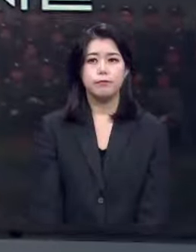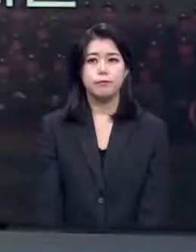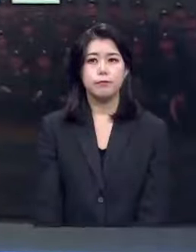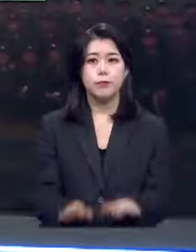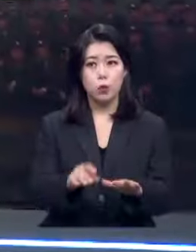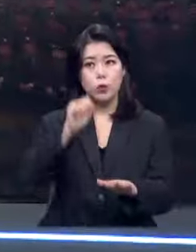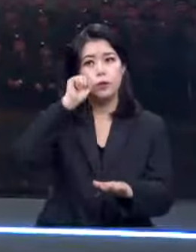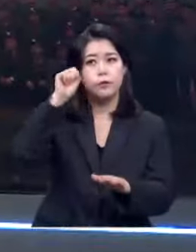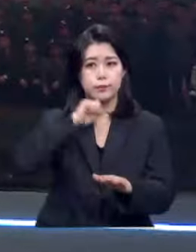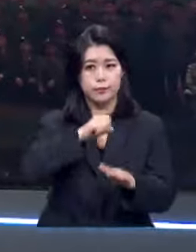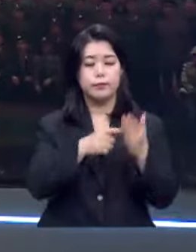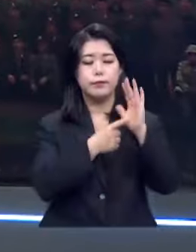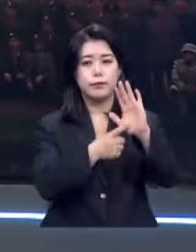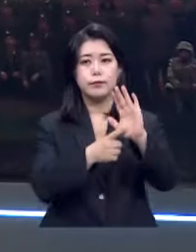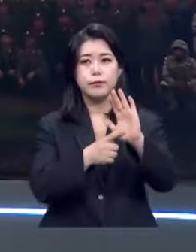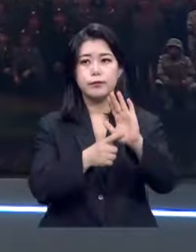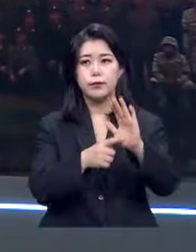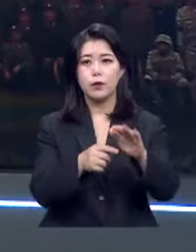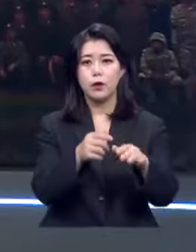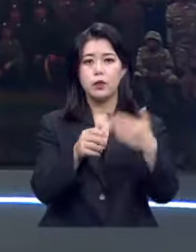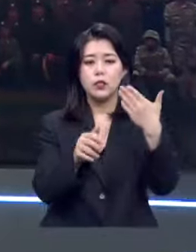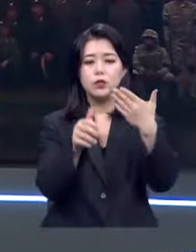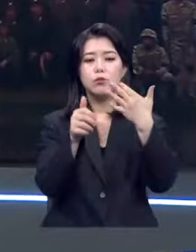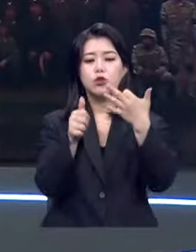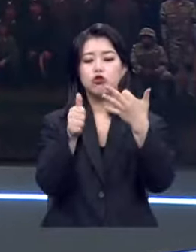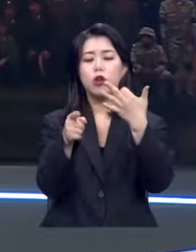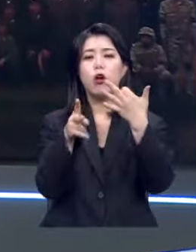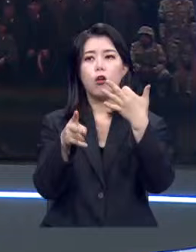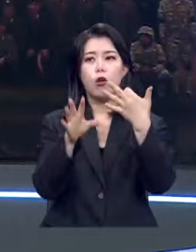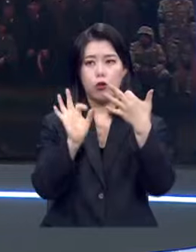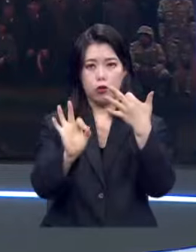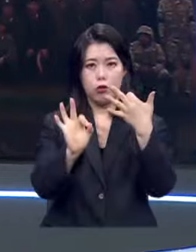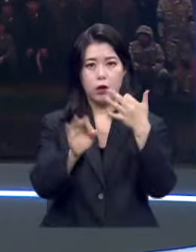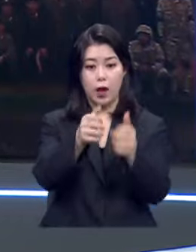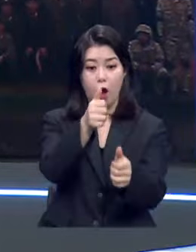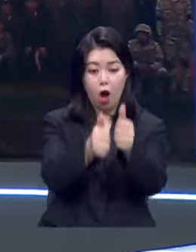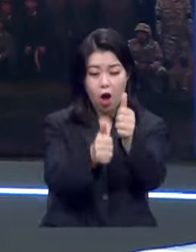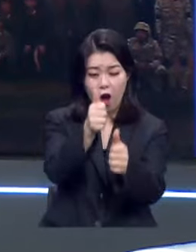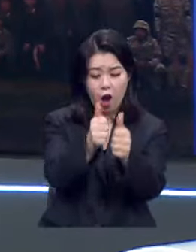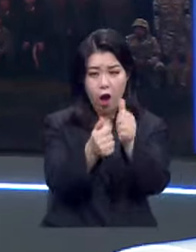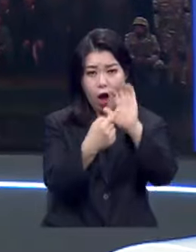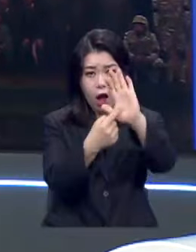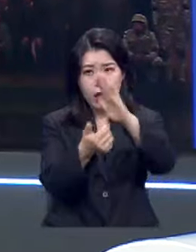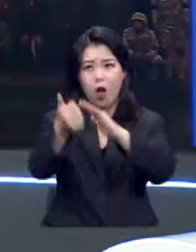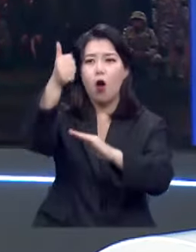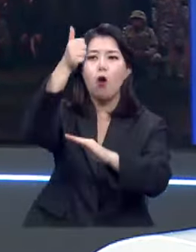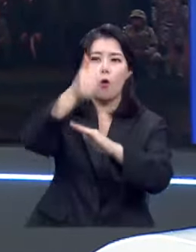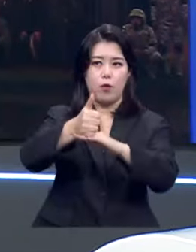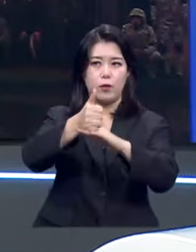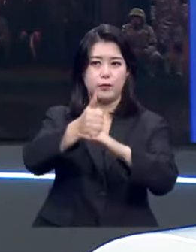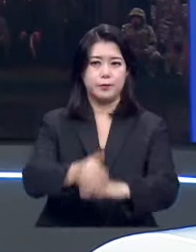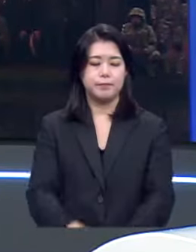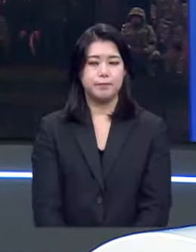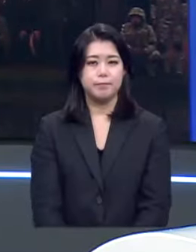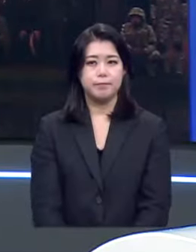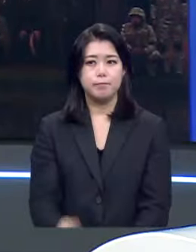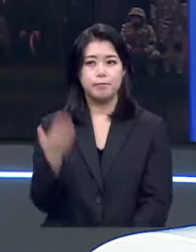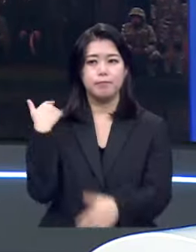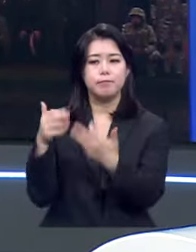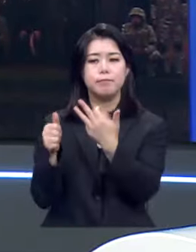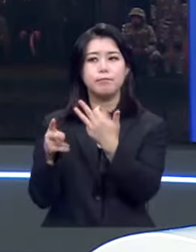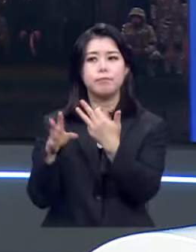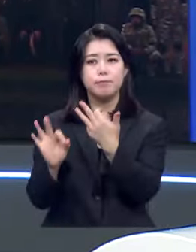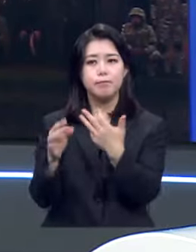오늘 새벽에 나온 얘기입니다 화성 19의 시험발사 를 성공했다 화성